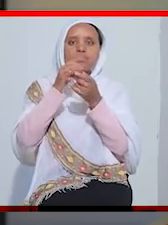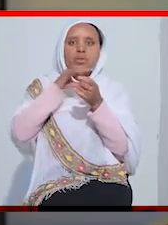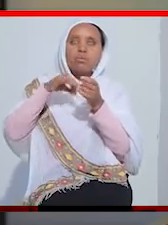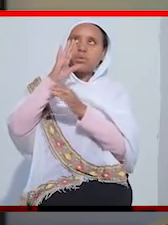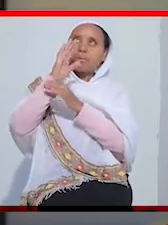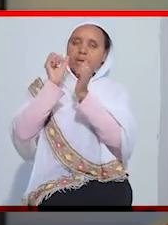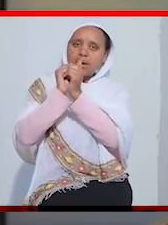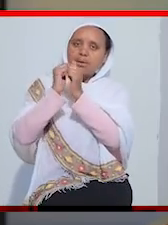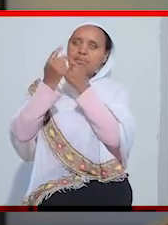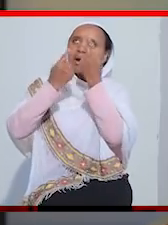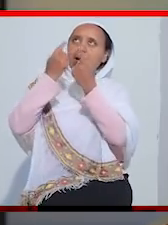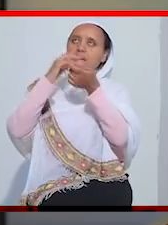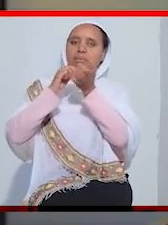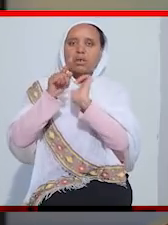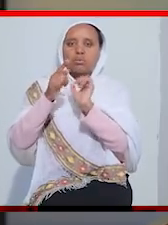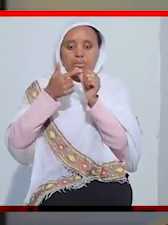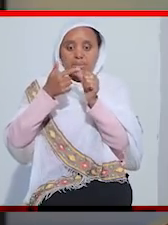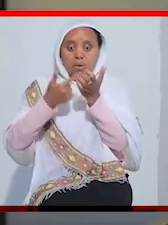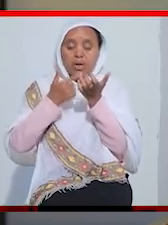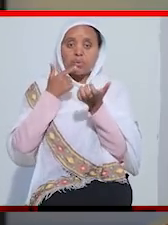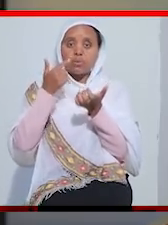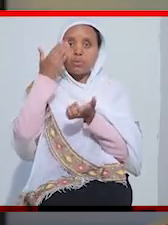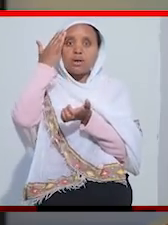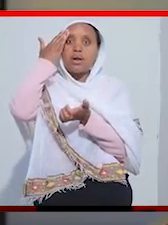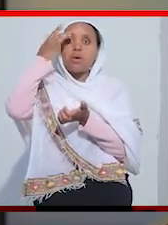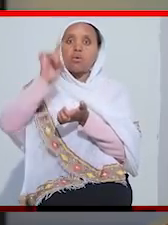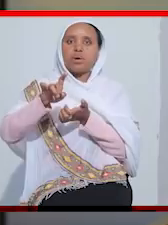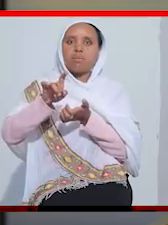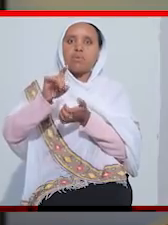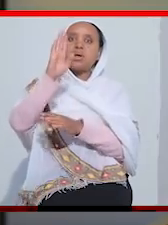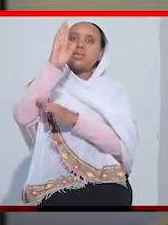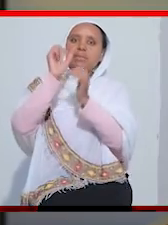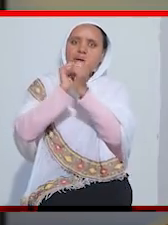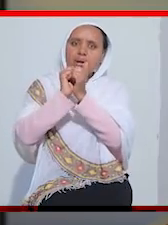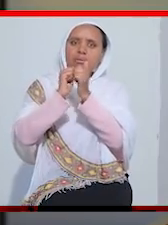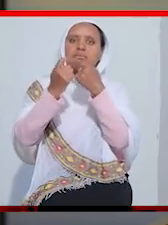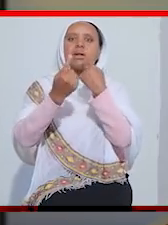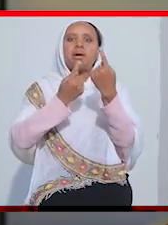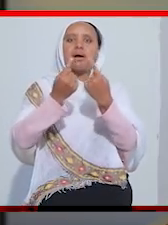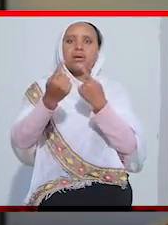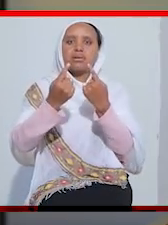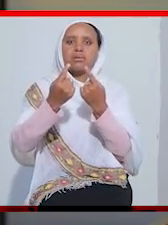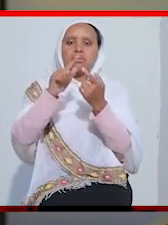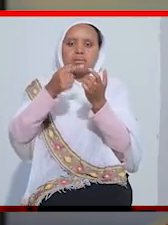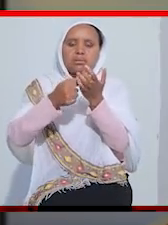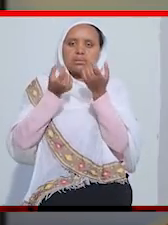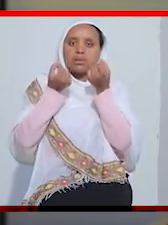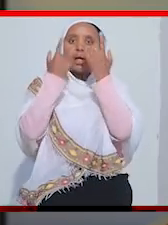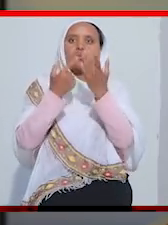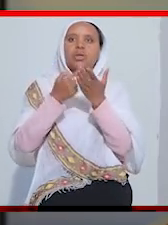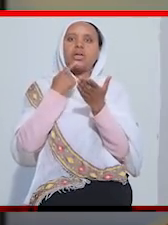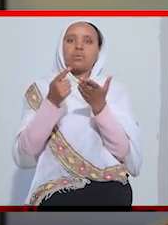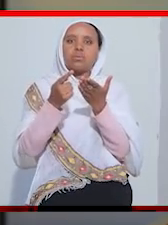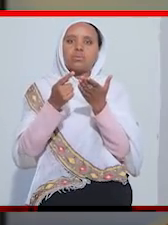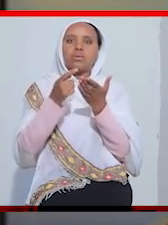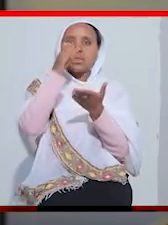ስለ እግዚአብሔር ልዑል ከልዑል እግዚአብሔር ጋር መነጋገር ማለት ነው የመጀመሪያው ይህን ነው ልናውቀው የሚገባ ከእግዚአብሔር ጋር መነጋገር እንግዲህ